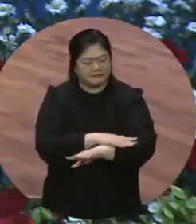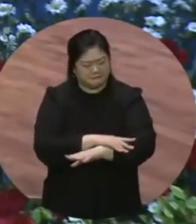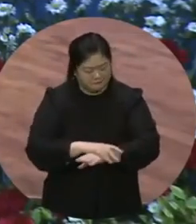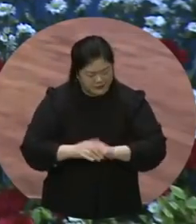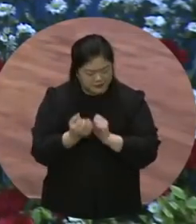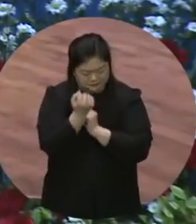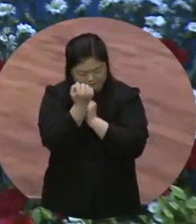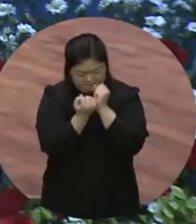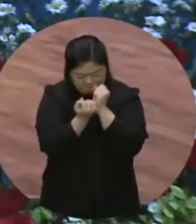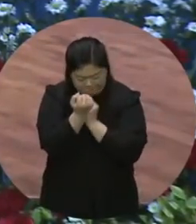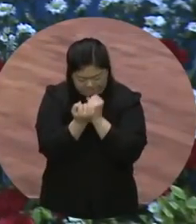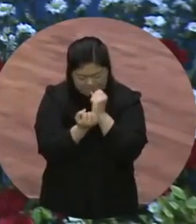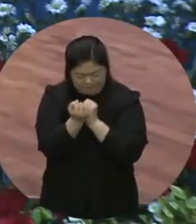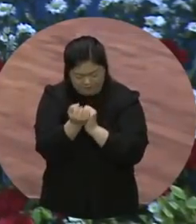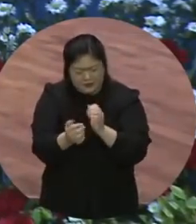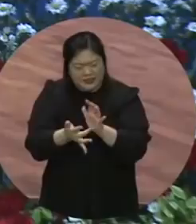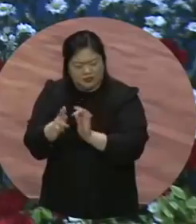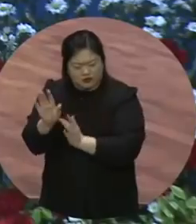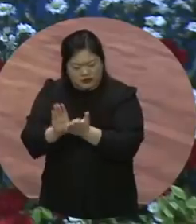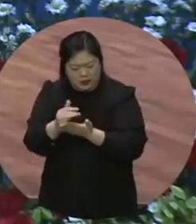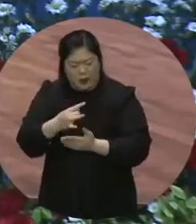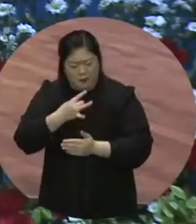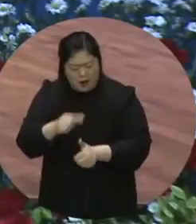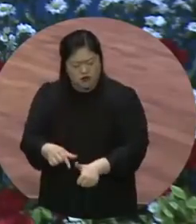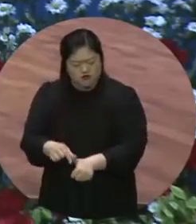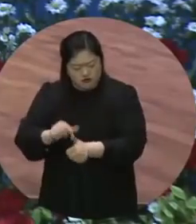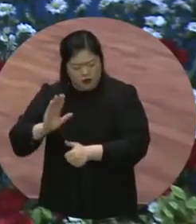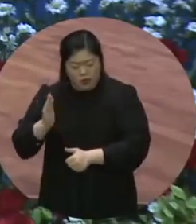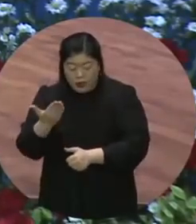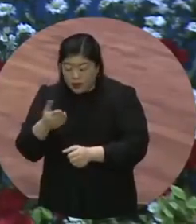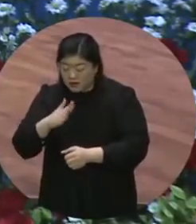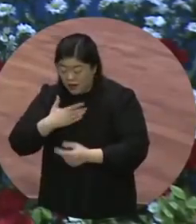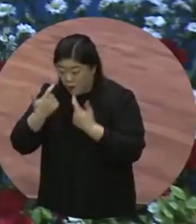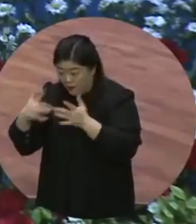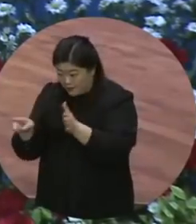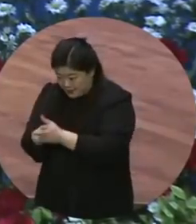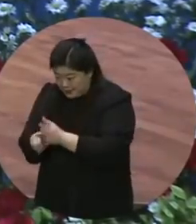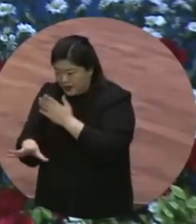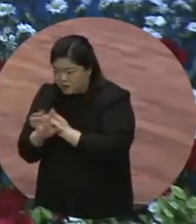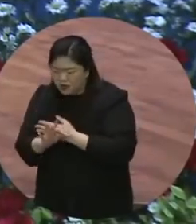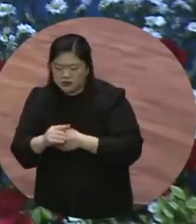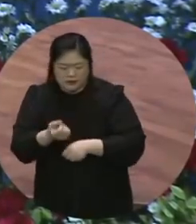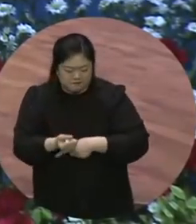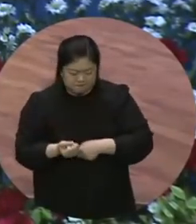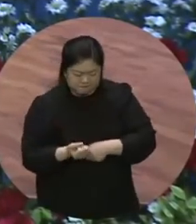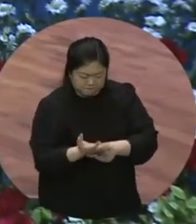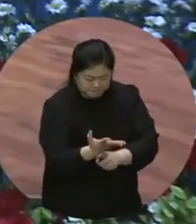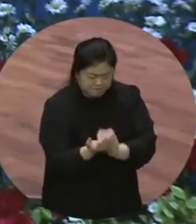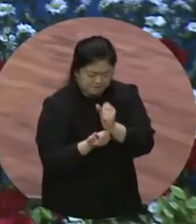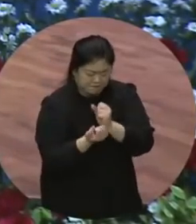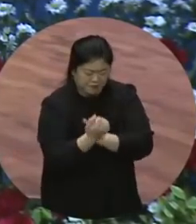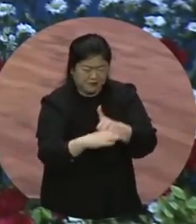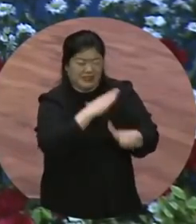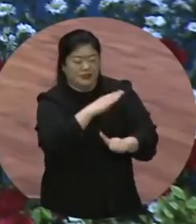오직 그리스도만이 구원하는 것이 확실하다 하면 생명줄